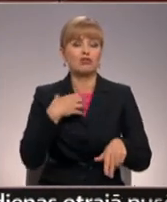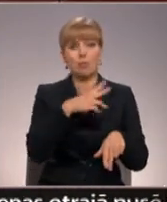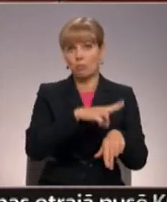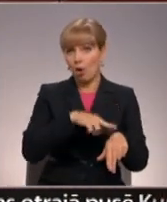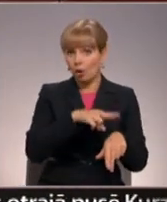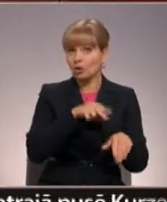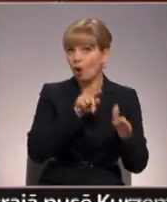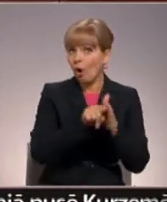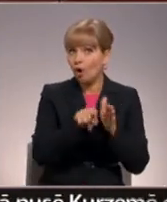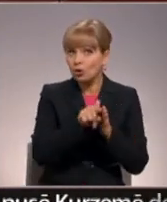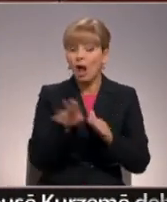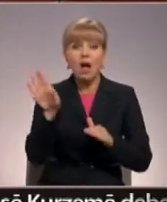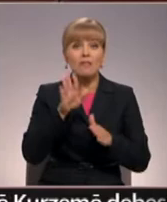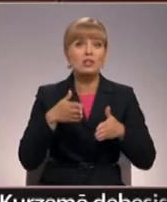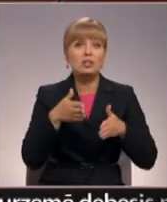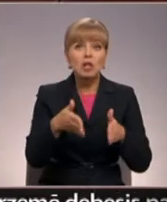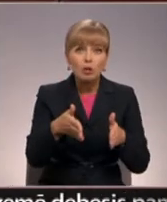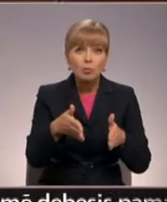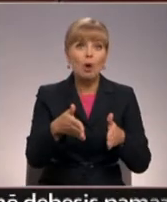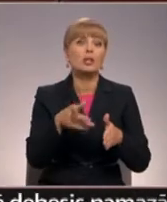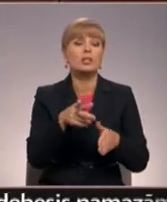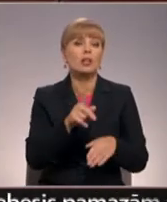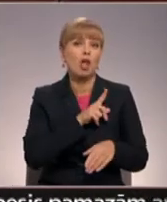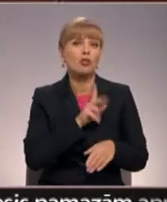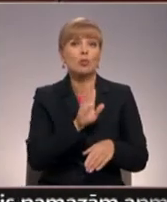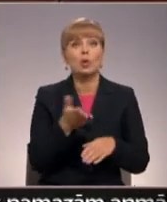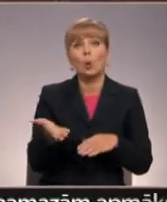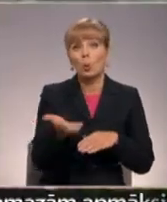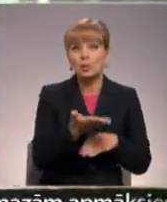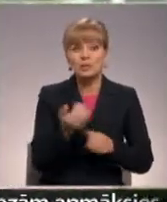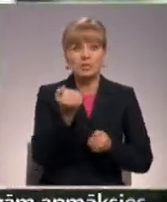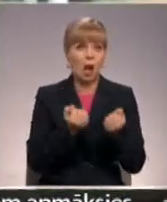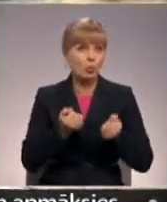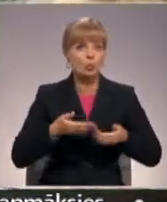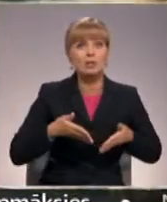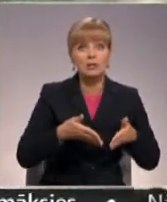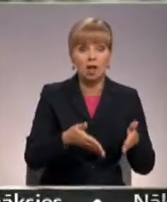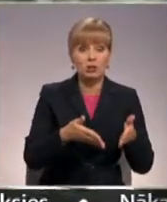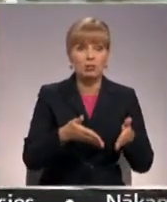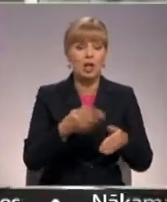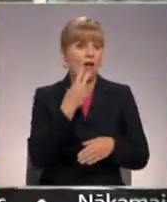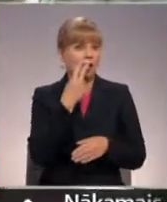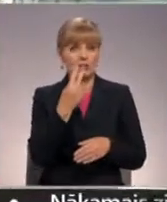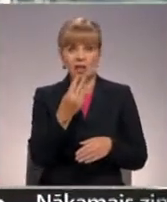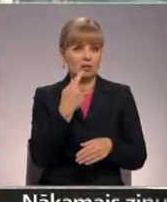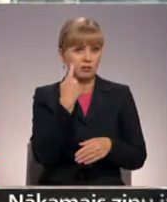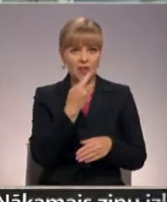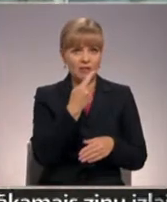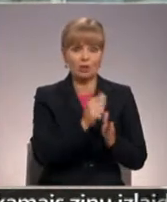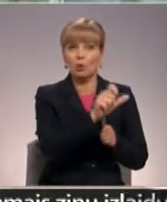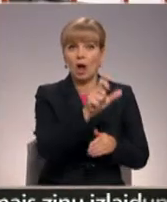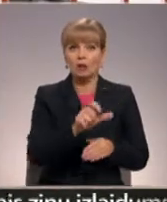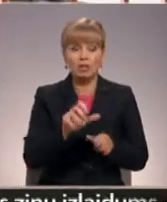ekipāžu dežurēšana uz Kurzemes autoceļiem. Plašāk Gonda Pūrniece. Es neredzu nevienu kandidātu. Tieši Ventspilī,